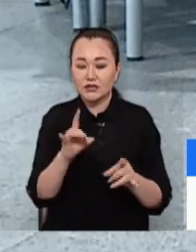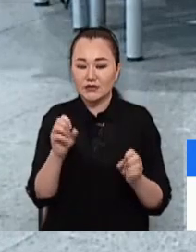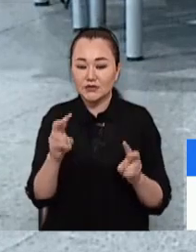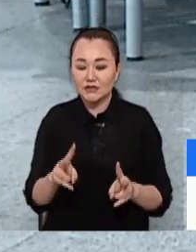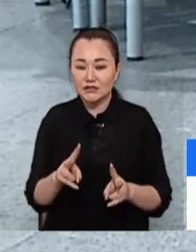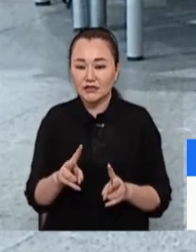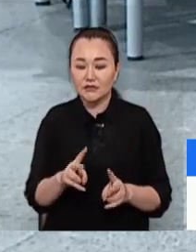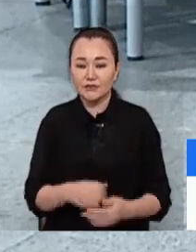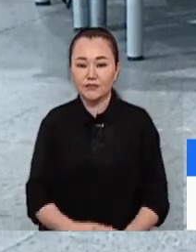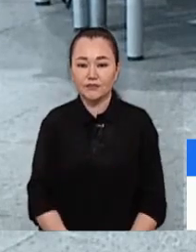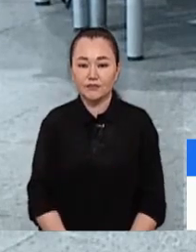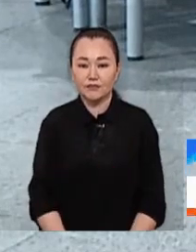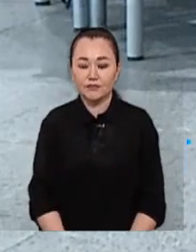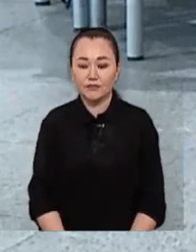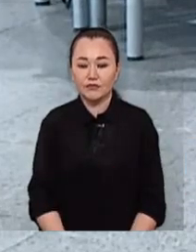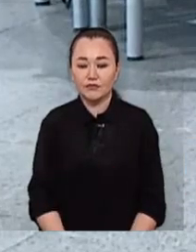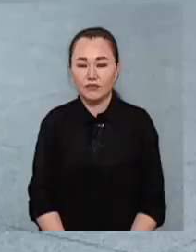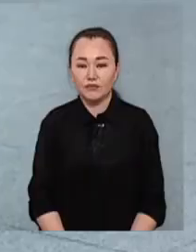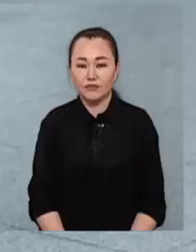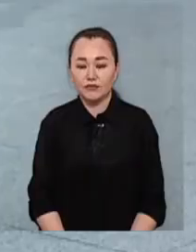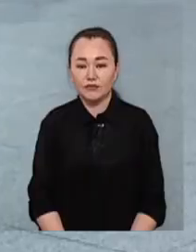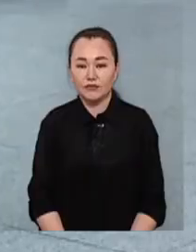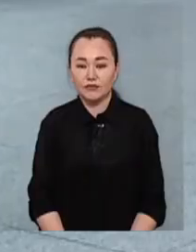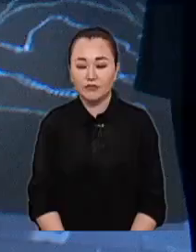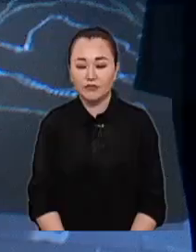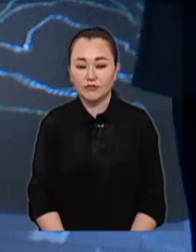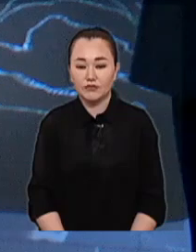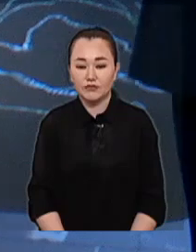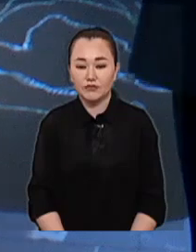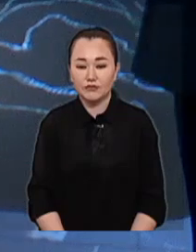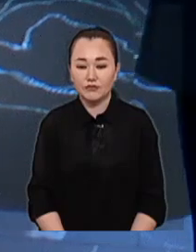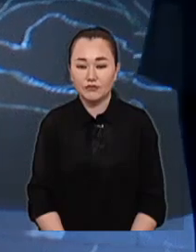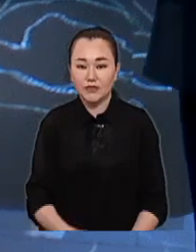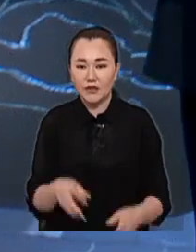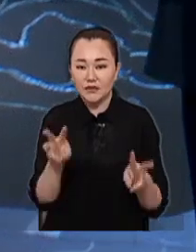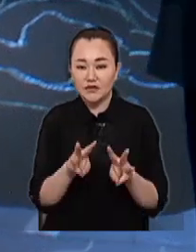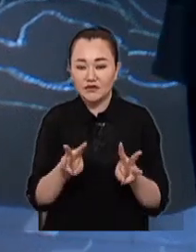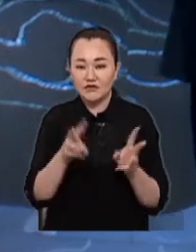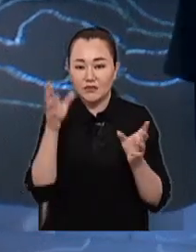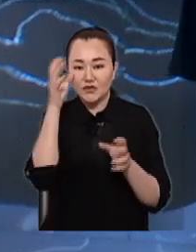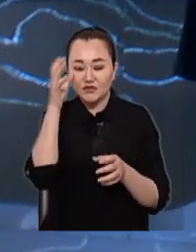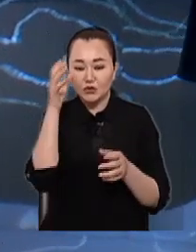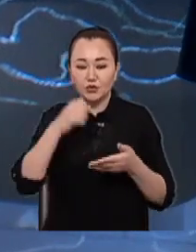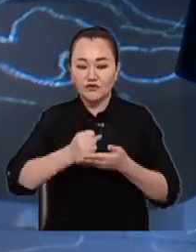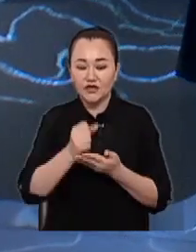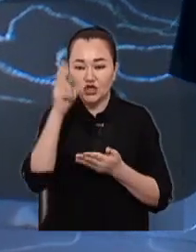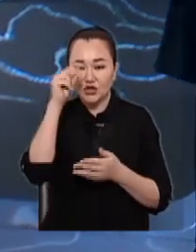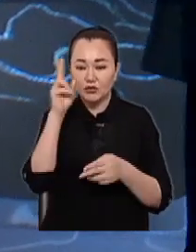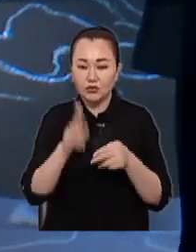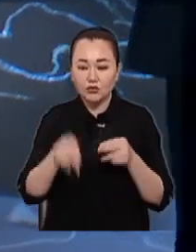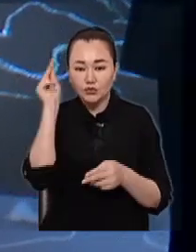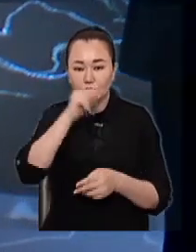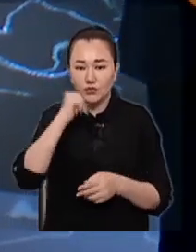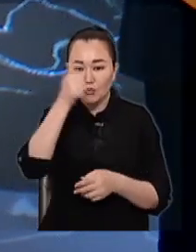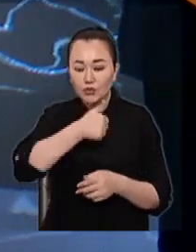специалисты. Еламан Рембеков, Думан Сулейменов, Информбюро. В Министерстве просвещения утвердили дату окончания учебного